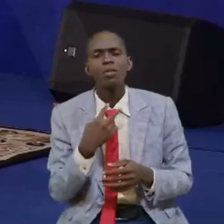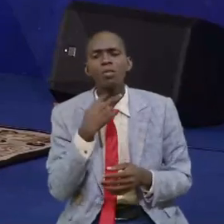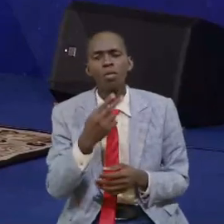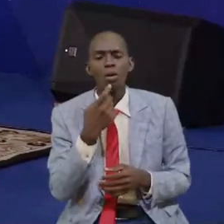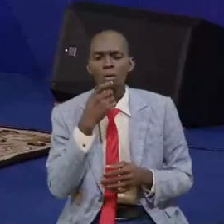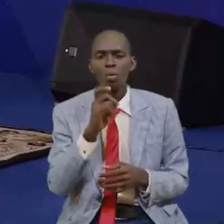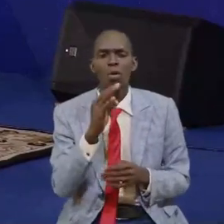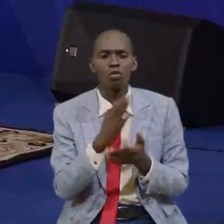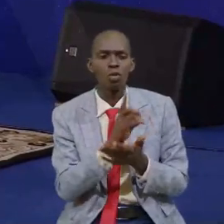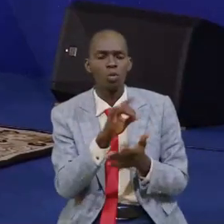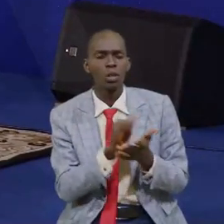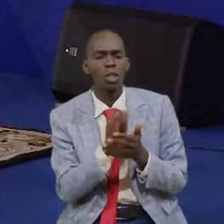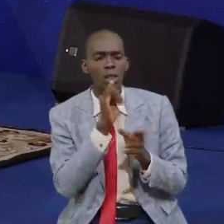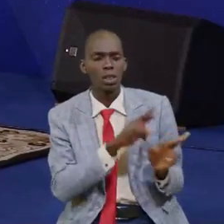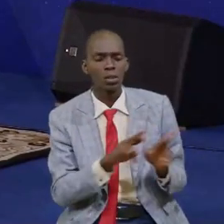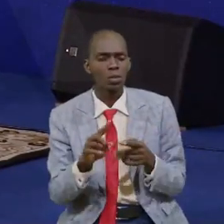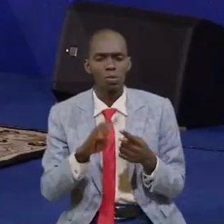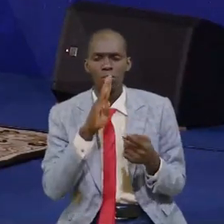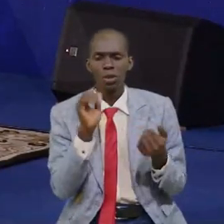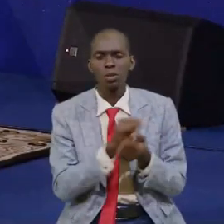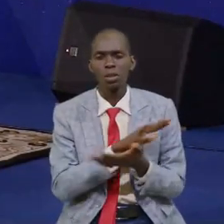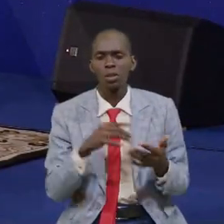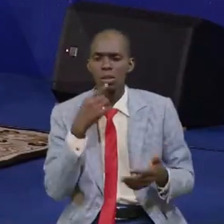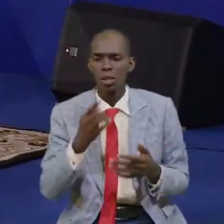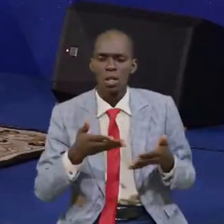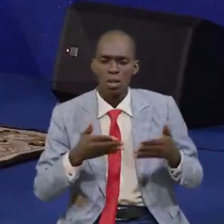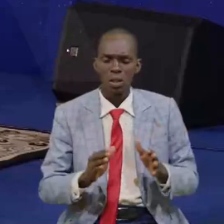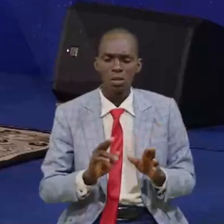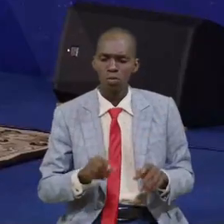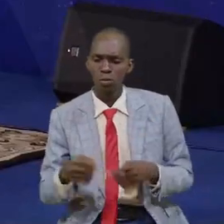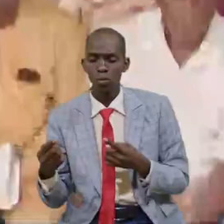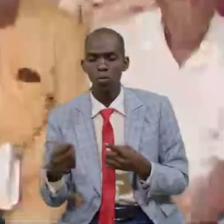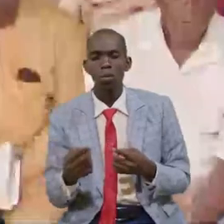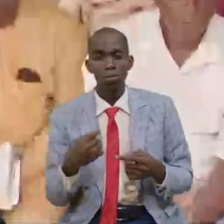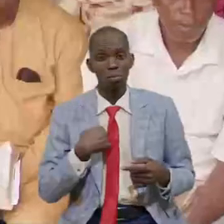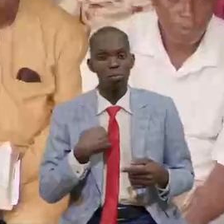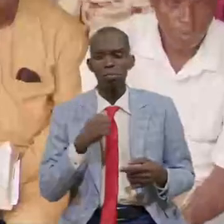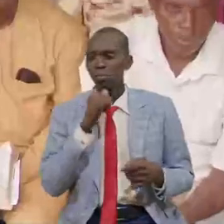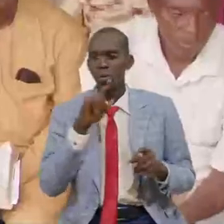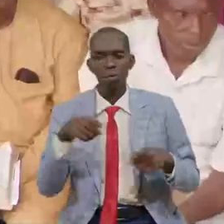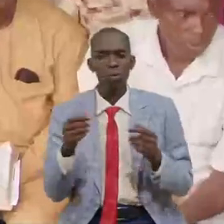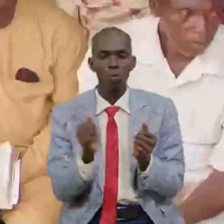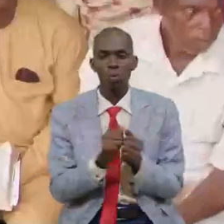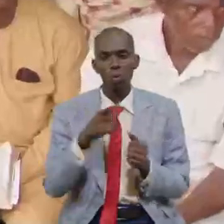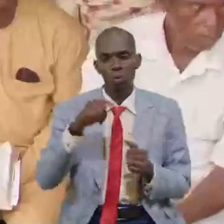veut périr. Et il dit, allons-y. Allons-y. Moi, je ne vais pas avec Pharaon. Hein.